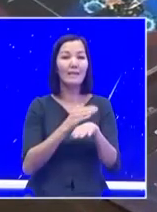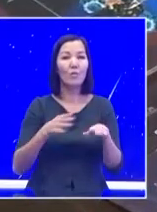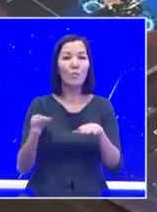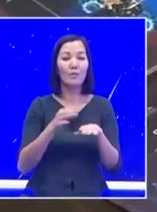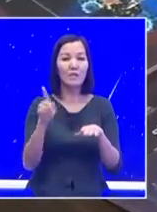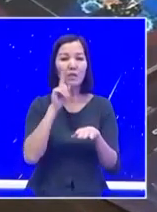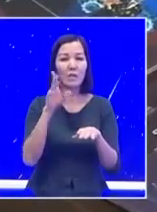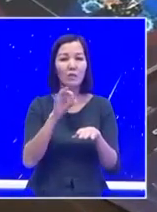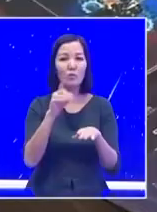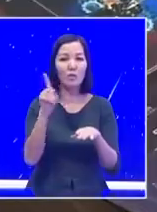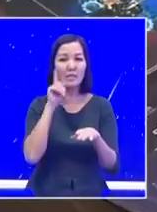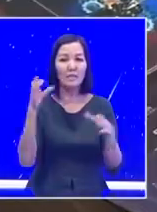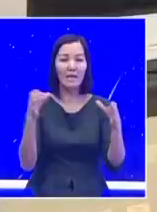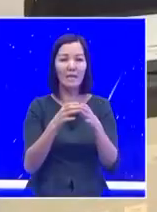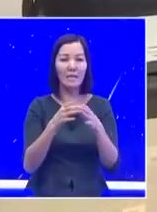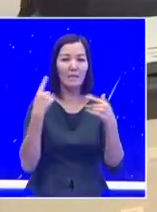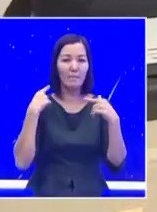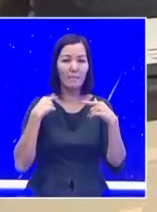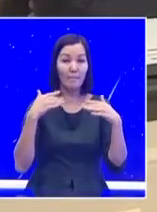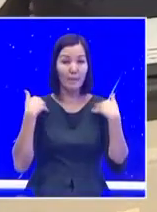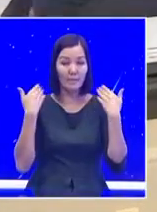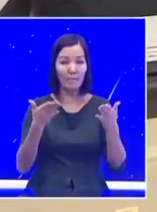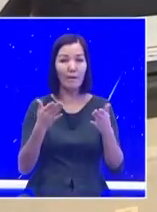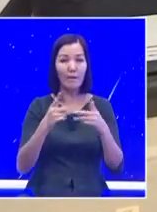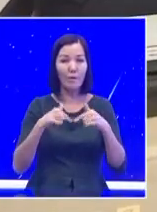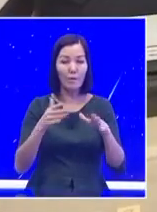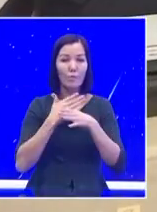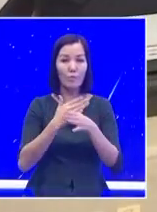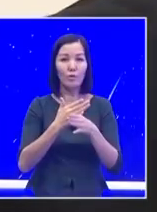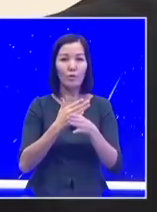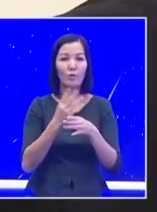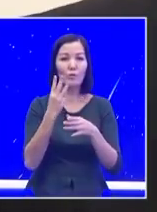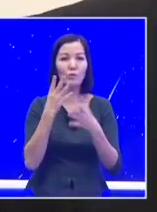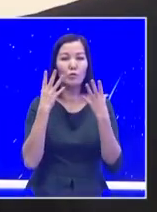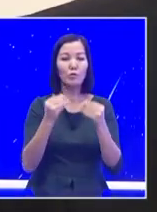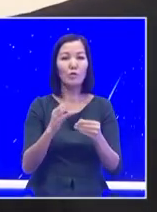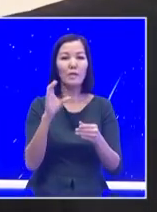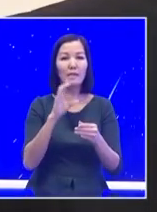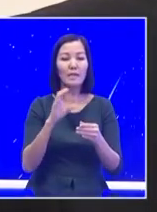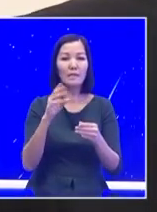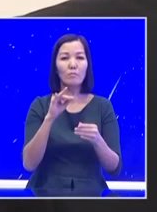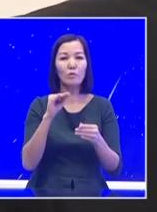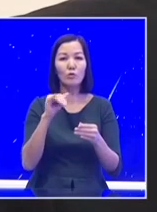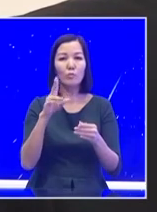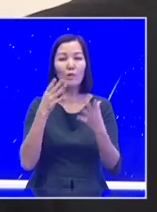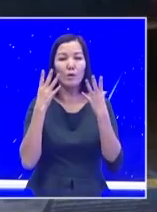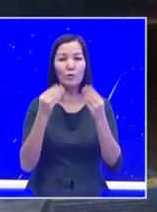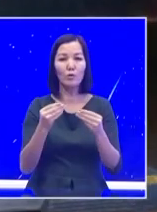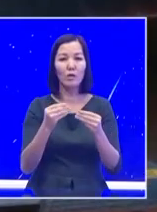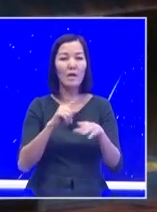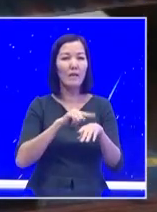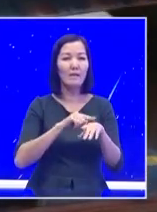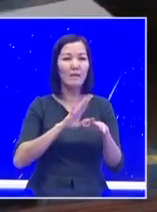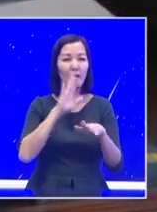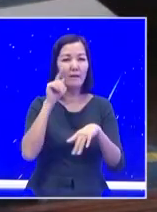іске облыстық Жас Отан жастар қанаты мұрындық болған. Ұйым енді аптасына 3 күн, яғни сәрсенбі мен жұма күндер аралығында сағат 11